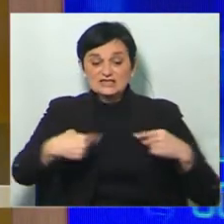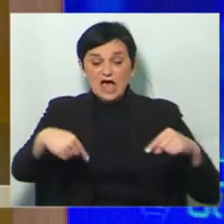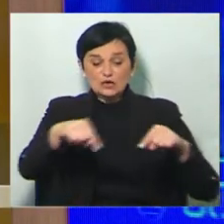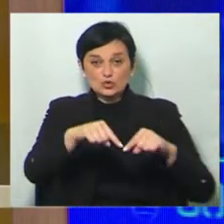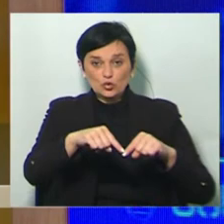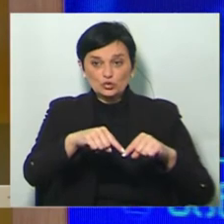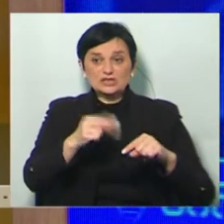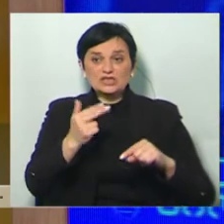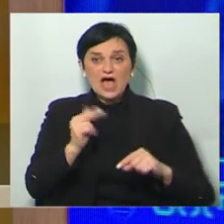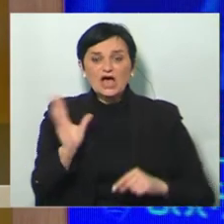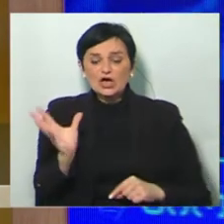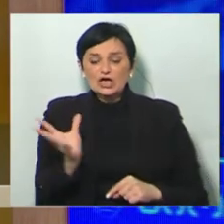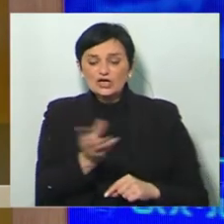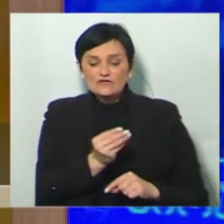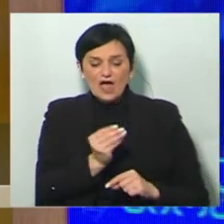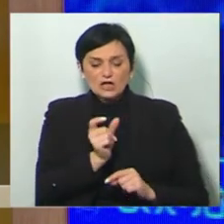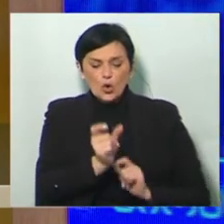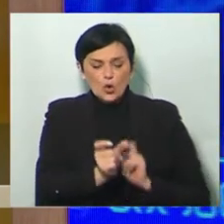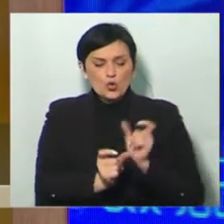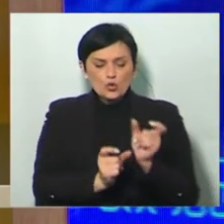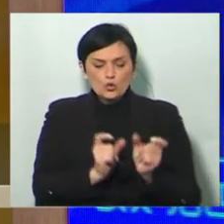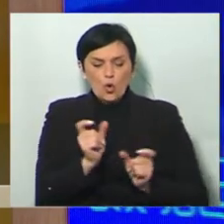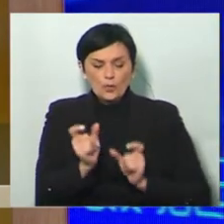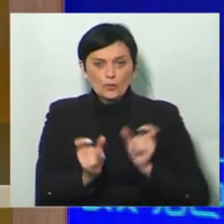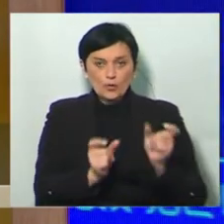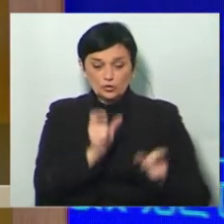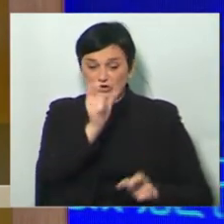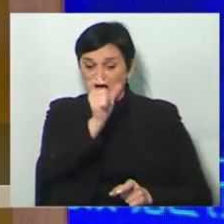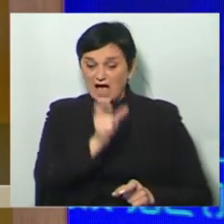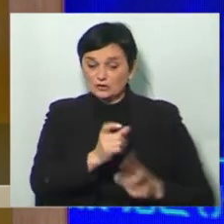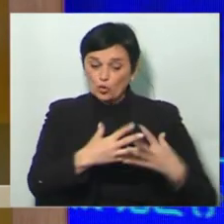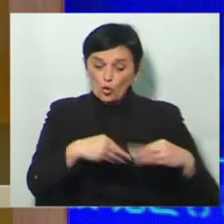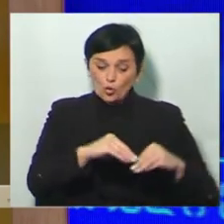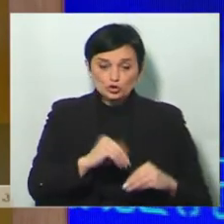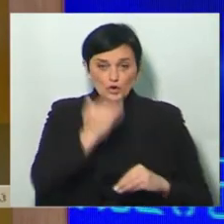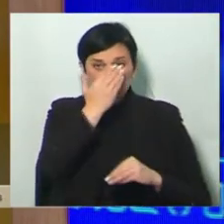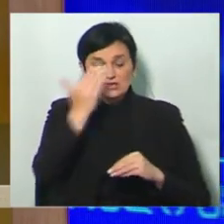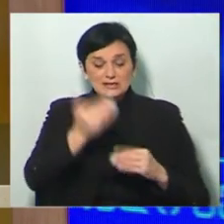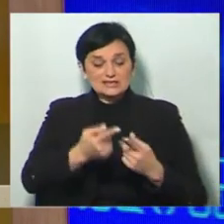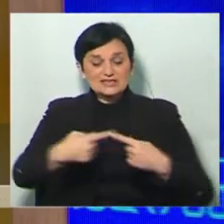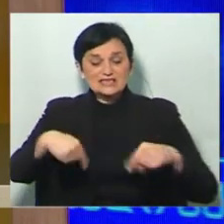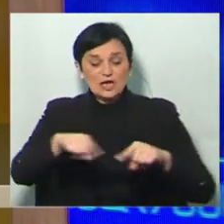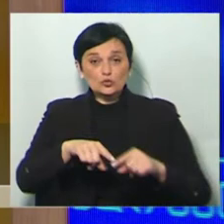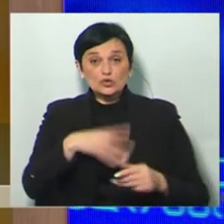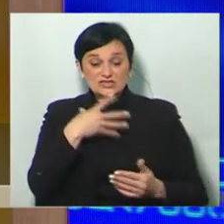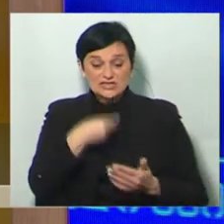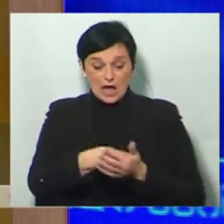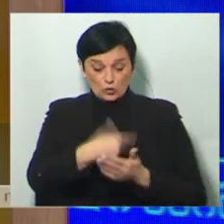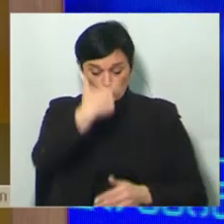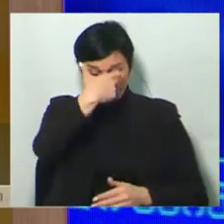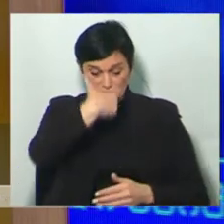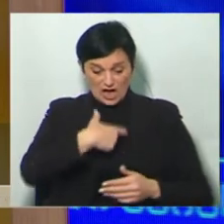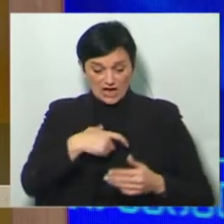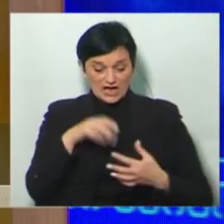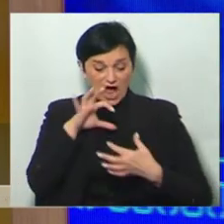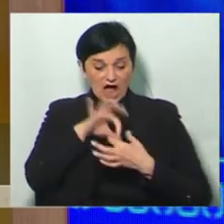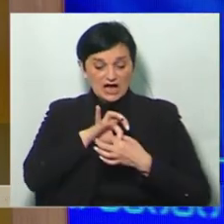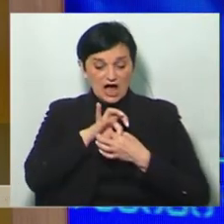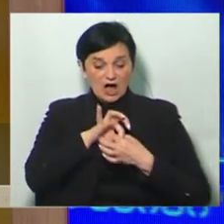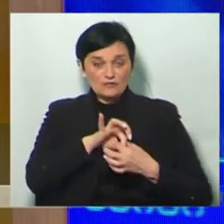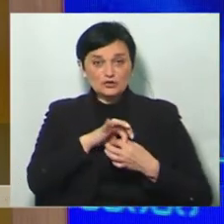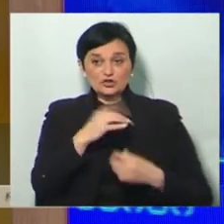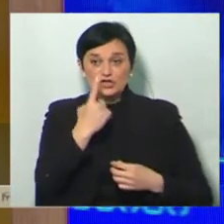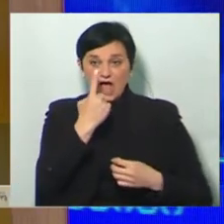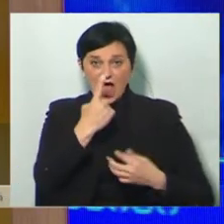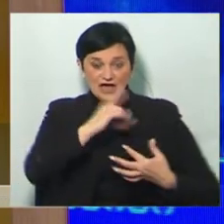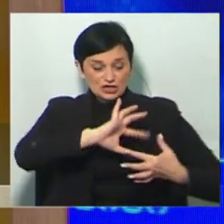და ყველა ის კომპონენტი, რაც ადამიანს ოჯახთან, საზოგადოებასთან, საკუთარ თავთან აკავშირებს, ერთ